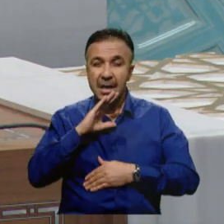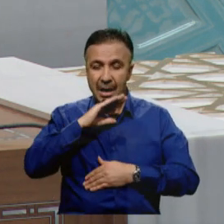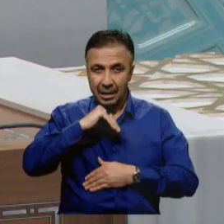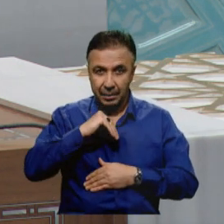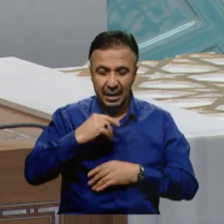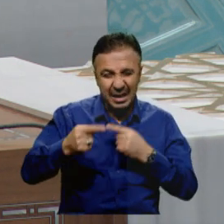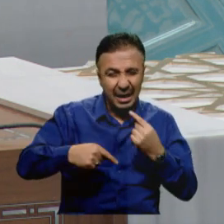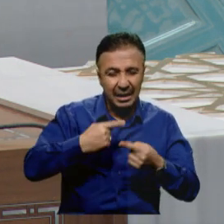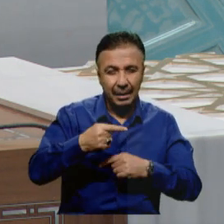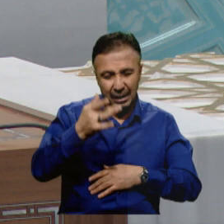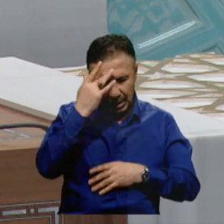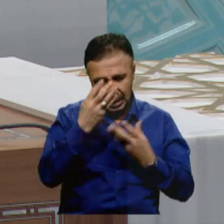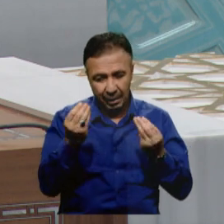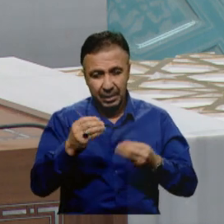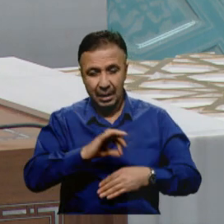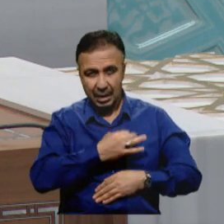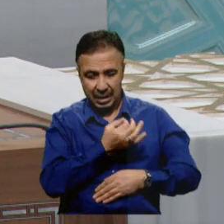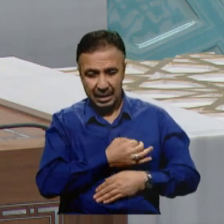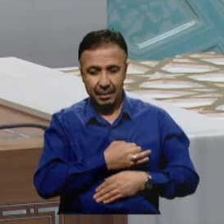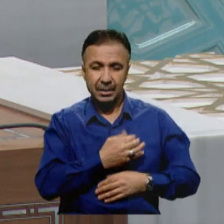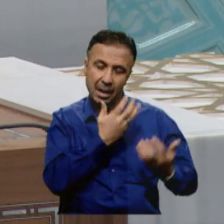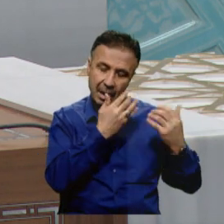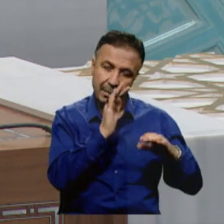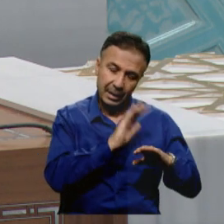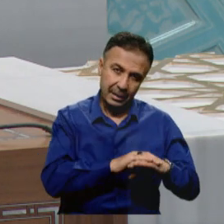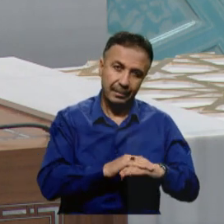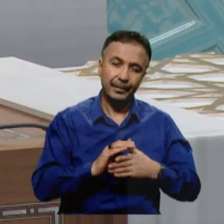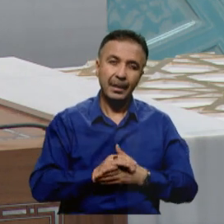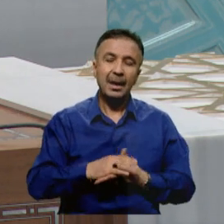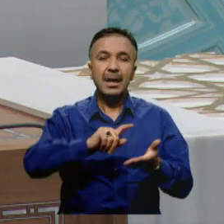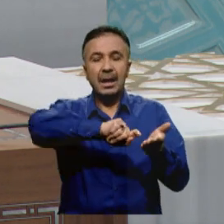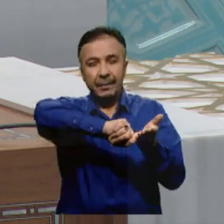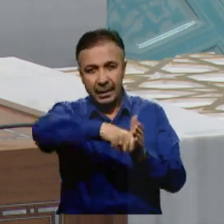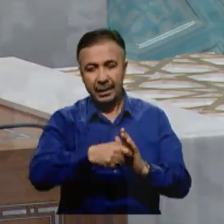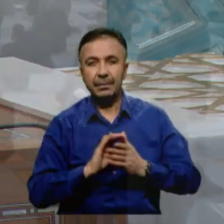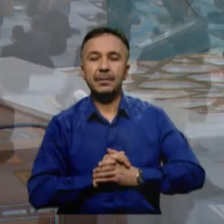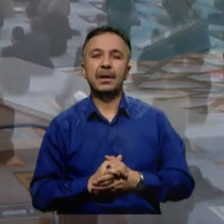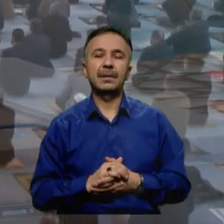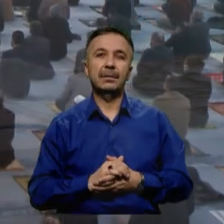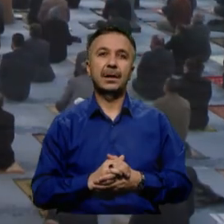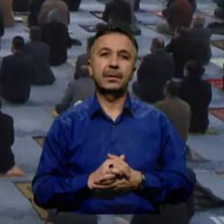yakınlarımıza, şehitlerimize, gazilerimize rahmetiyle muamele eylesin. Lillahi Teala'l-Fatiha.